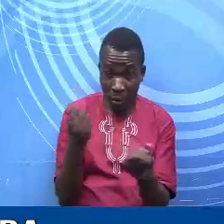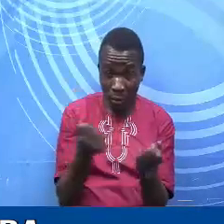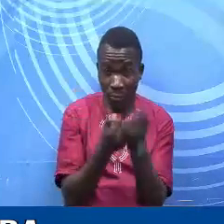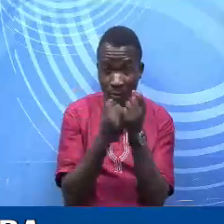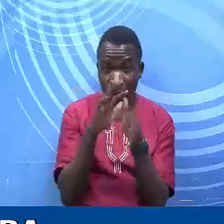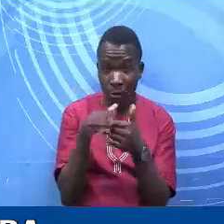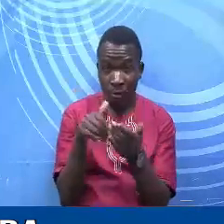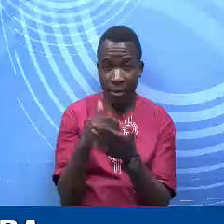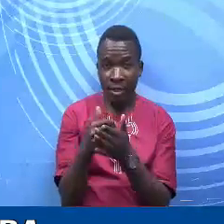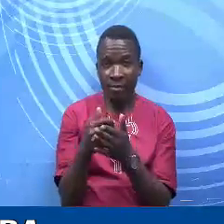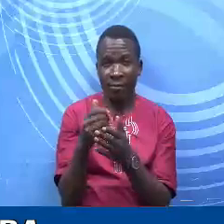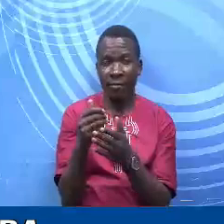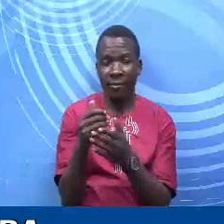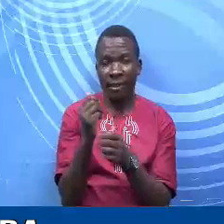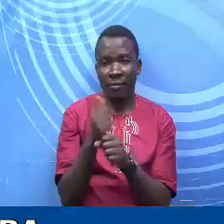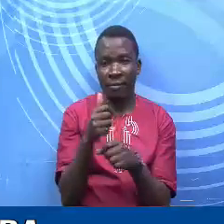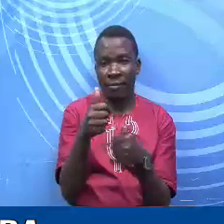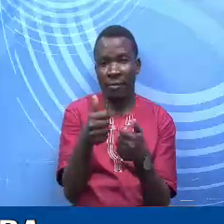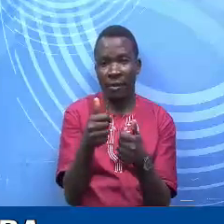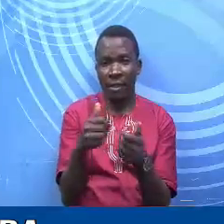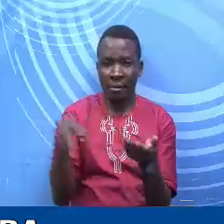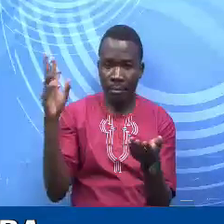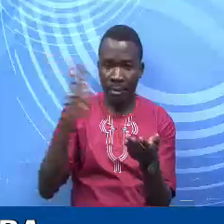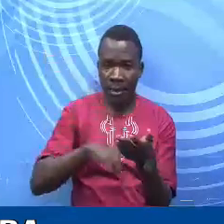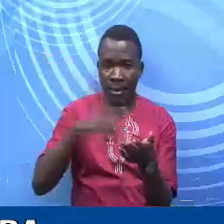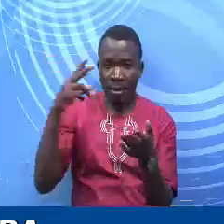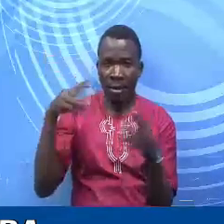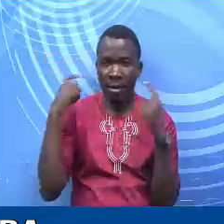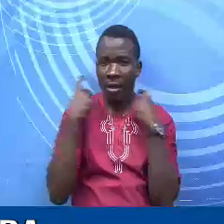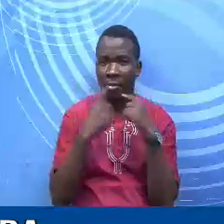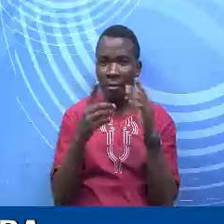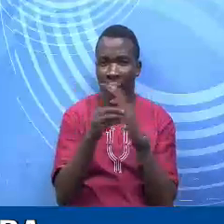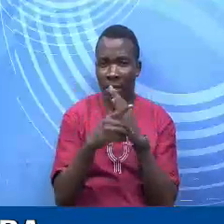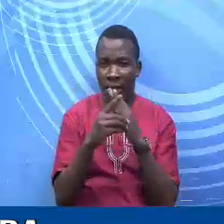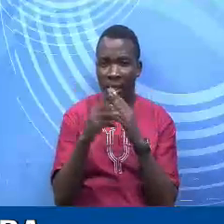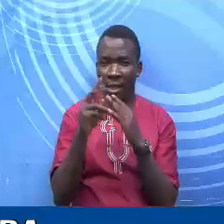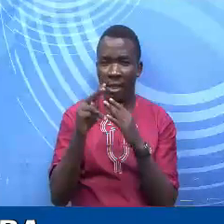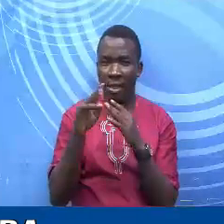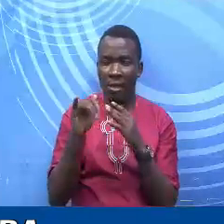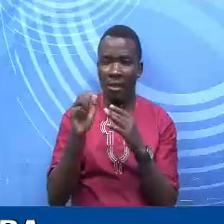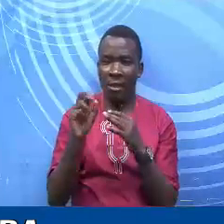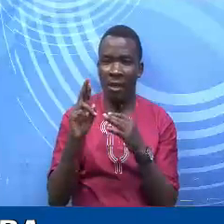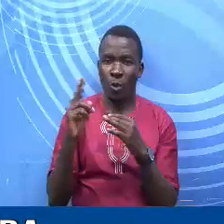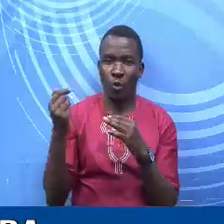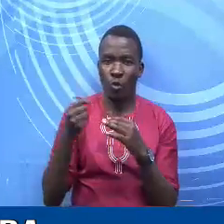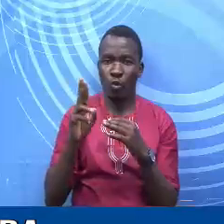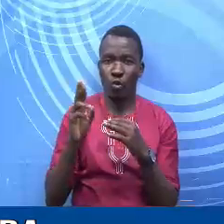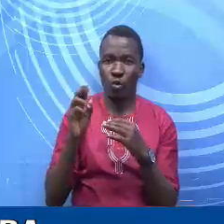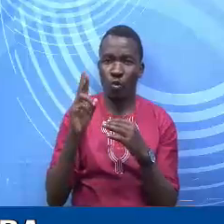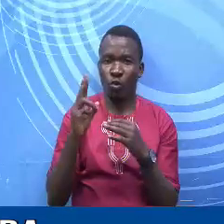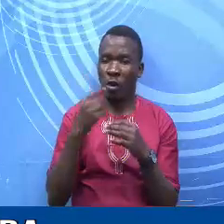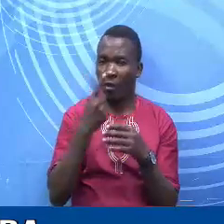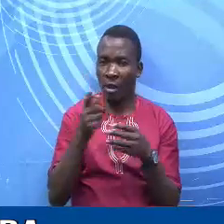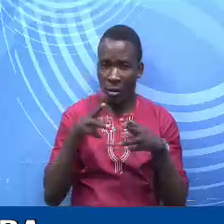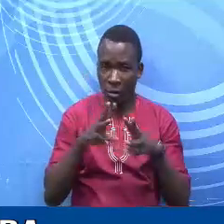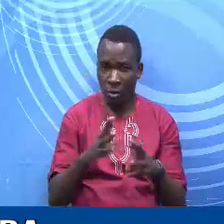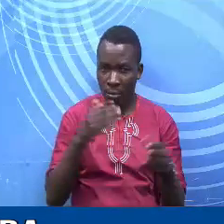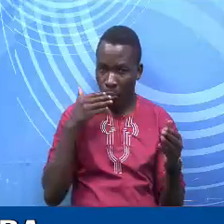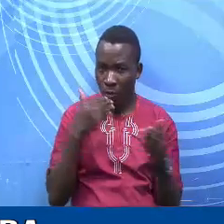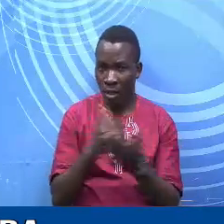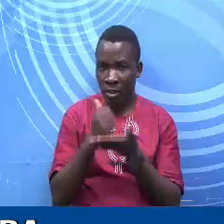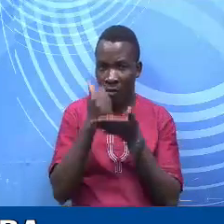akazisaba ishyamba. Binashimanyiro kandi n'umuyobozi w'akarere ka Nyaruguru bw'Abitegeko Francois wavuze ko ubu ari bumwe mu buryo bwiza bufasha